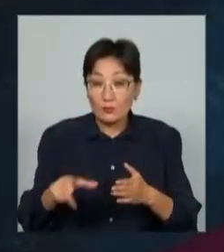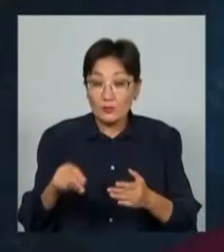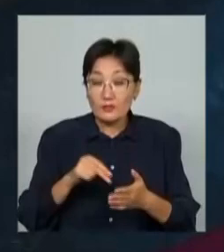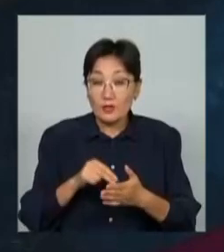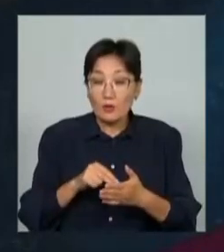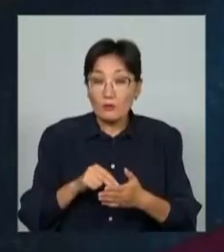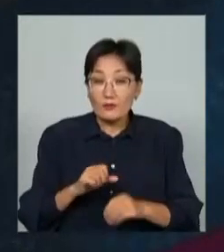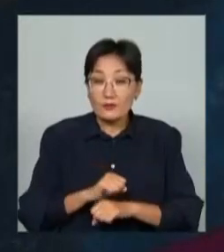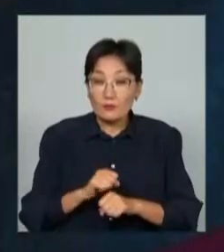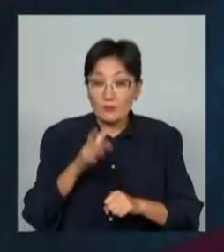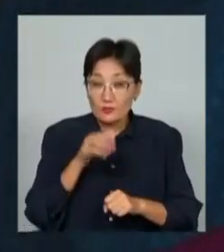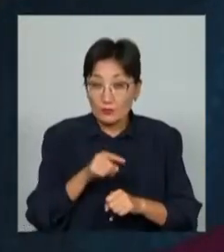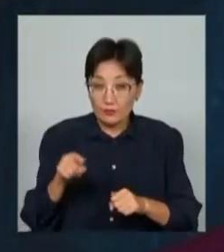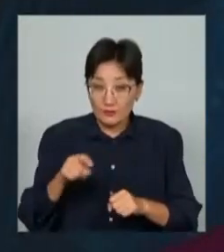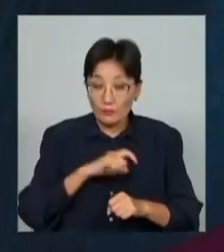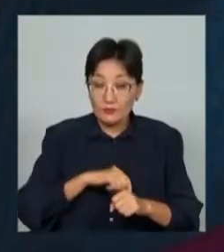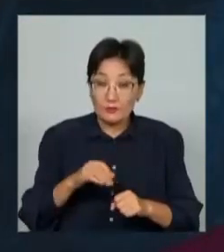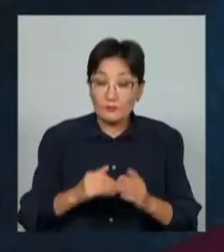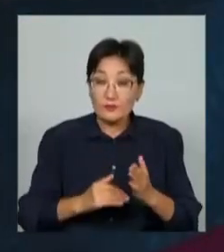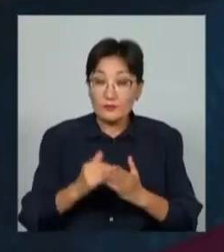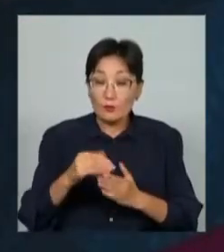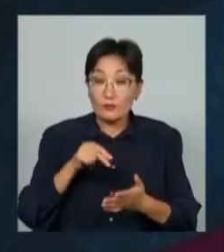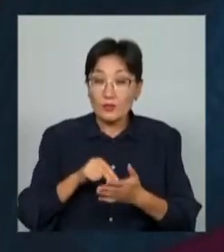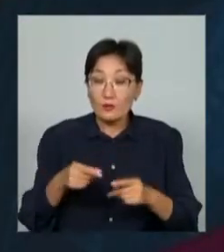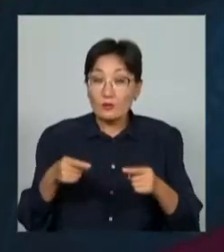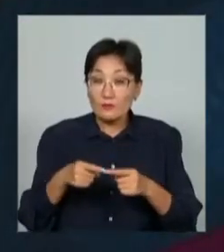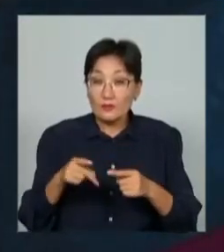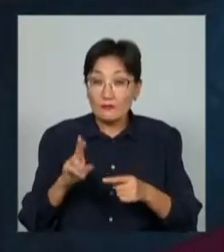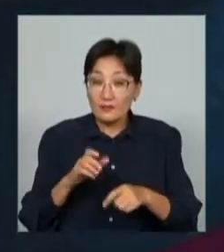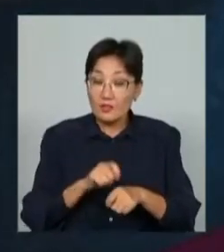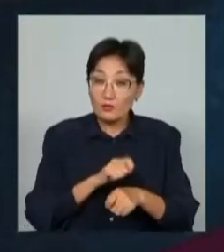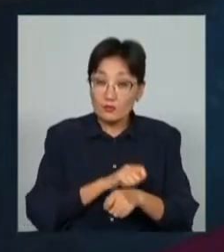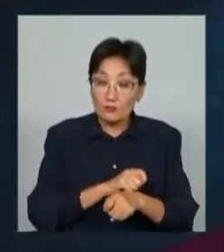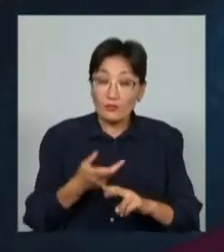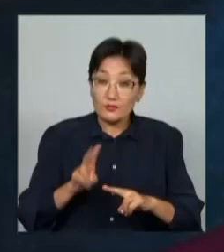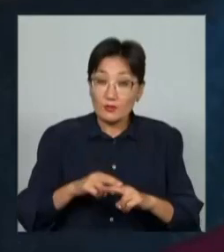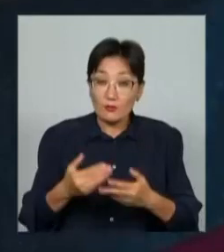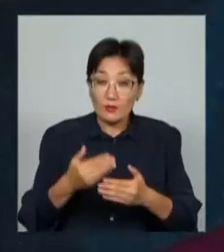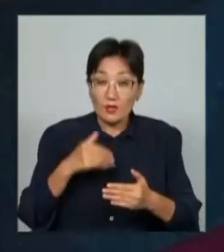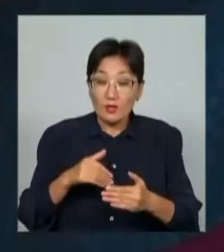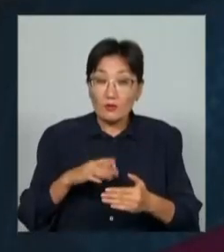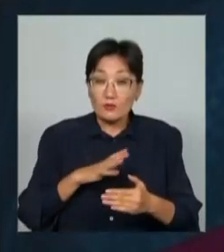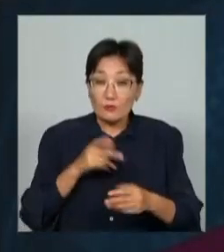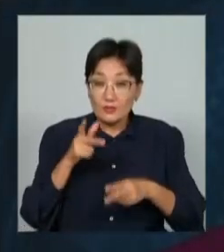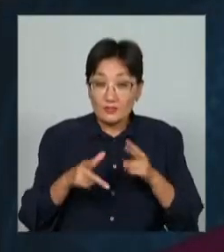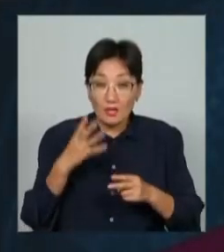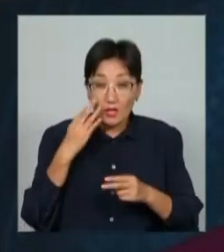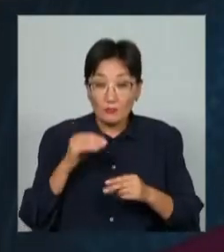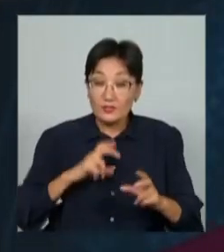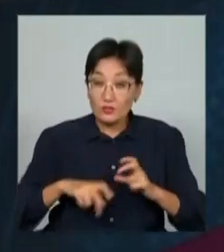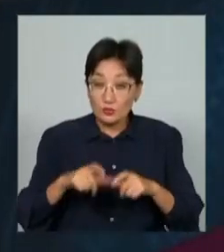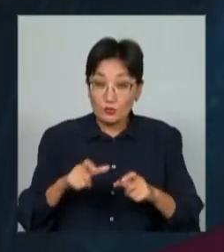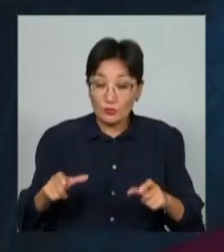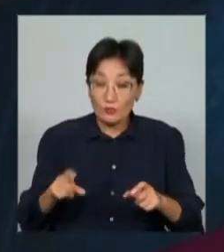бум носит лишь сезонный характер, как и завышенная стоимость аренды квадратных метров, на которую ранее жаловались алматинские